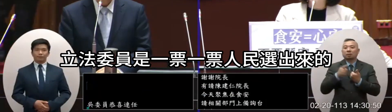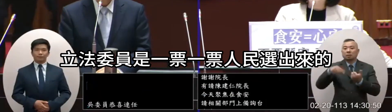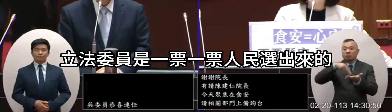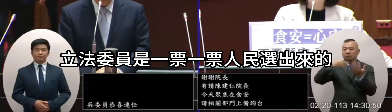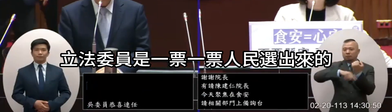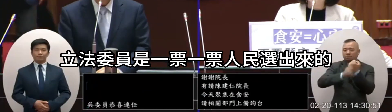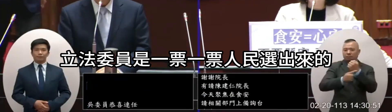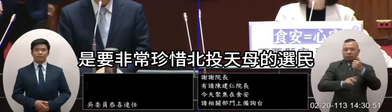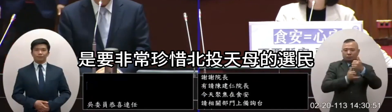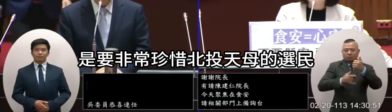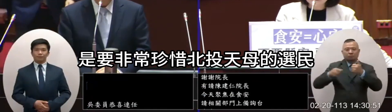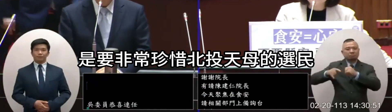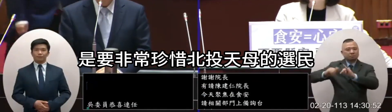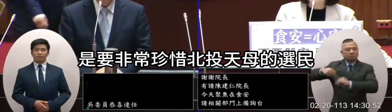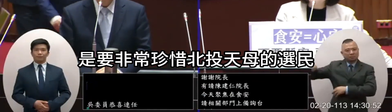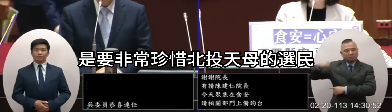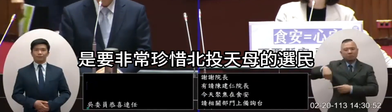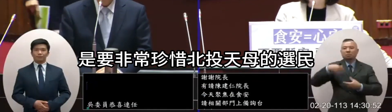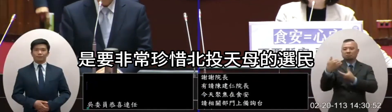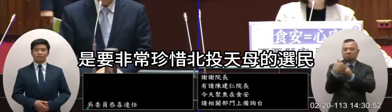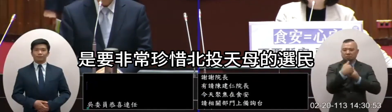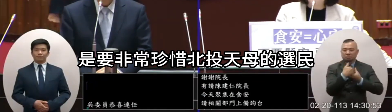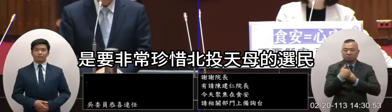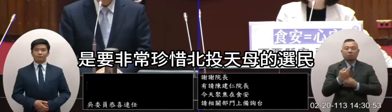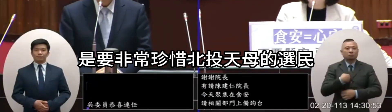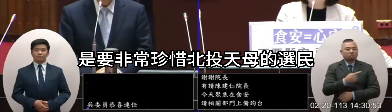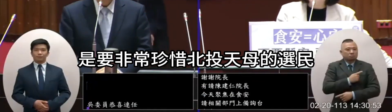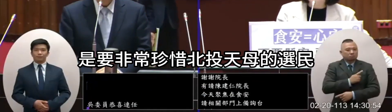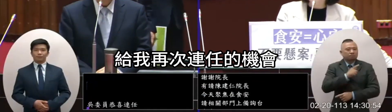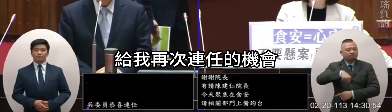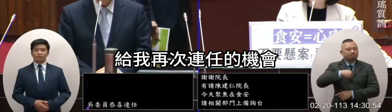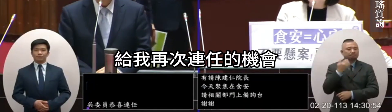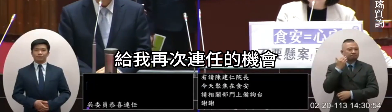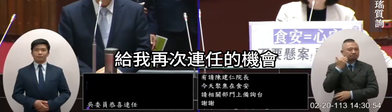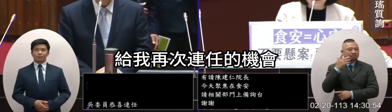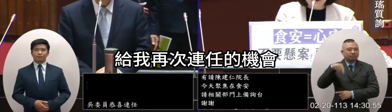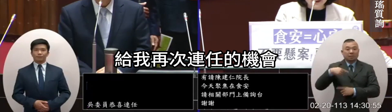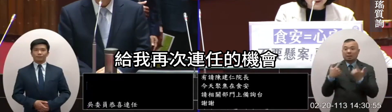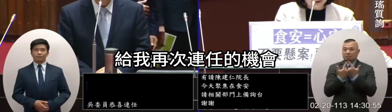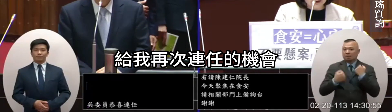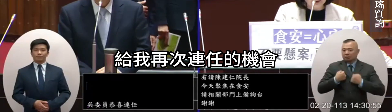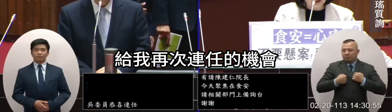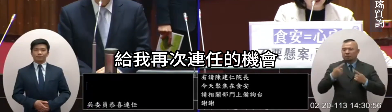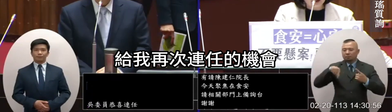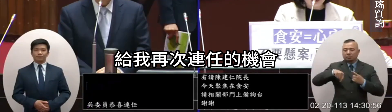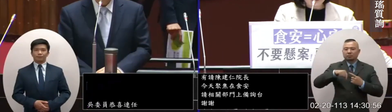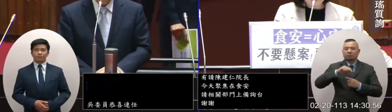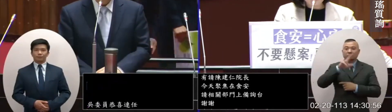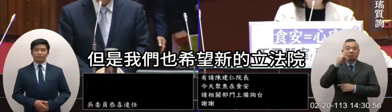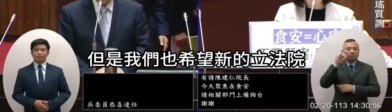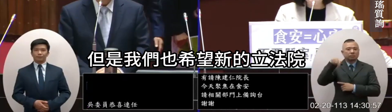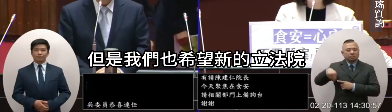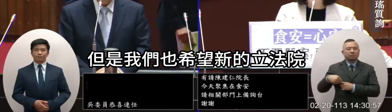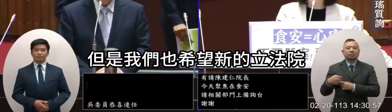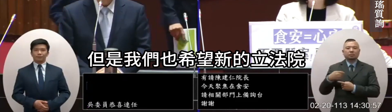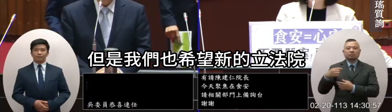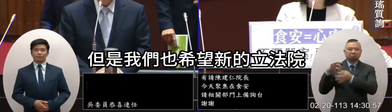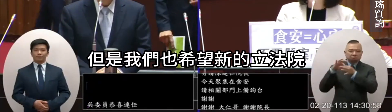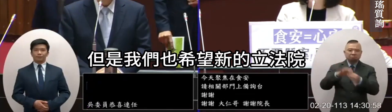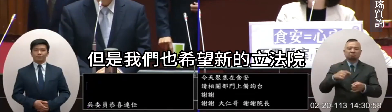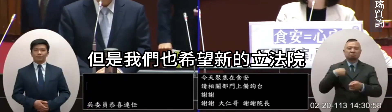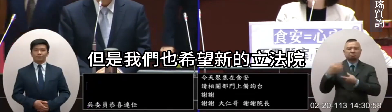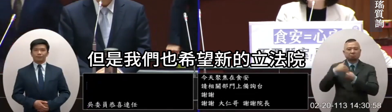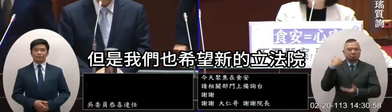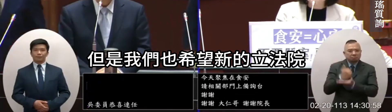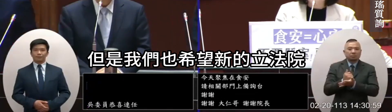人民选出来的，是要非常珍惜北投天母的选民给我再次连任的机会。但是我们也希望